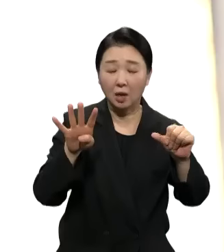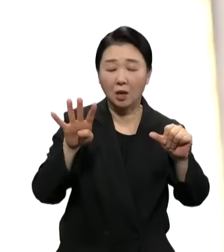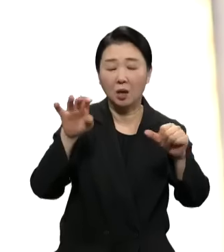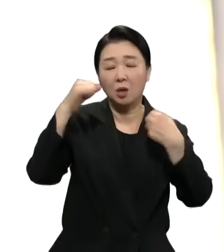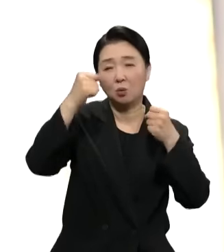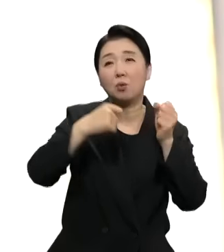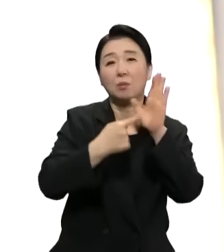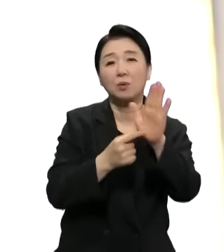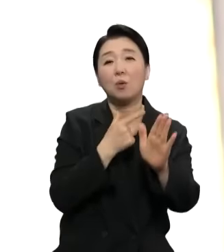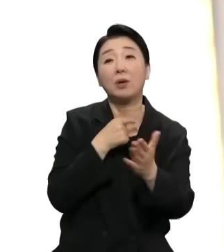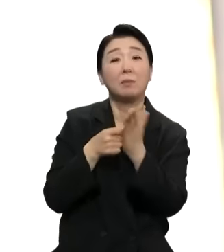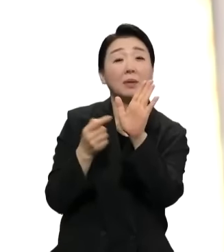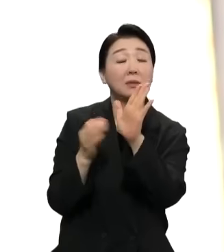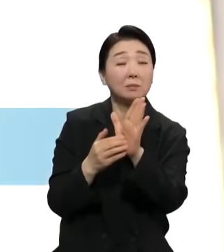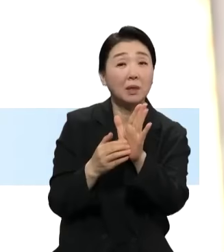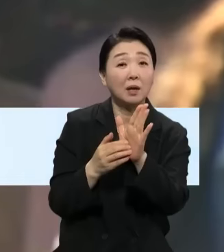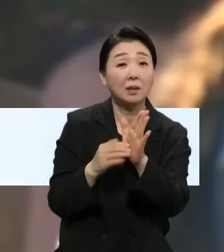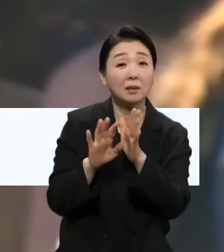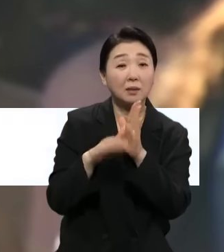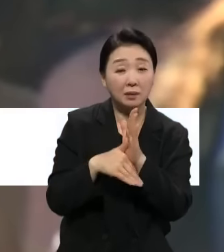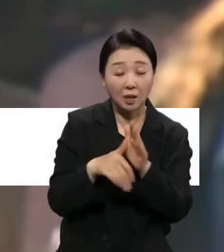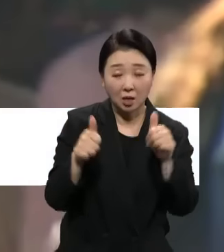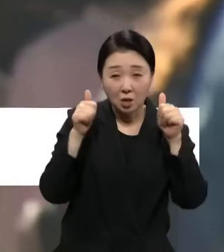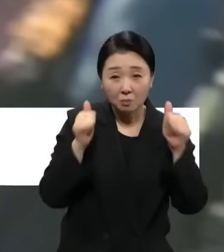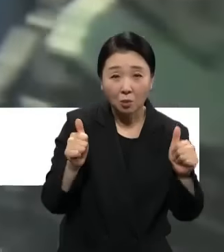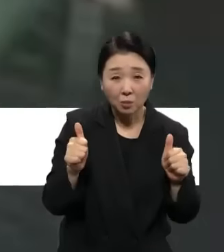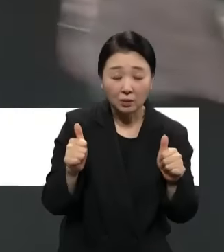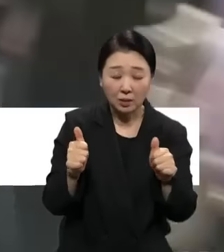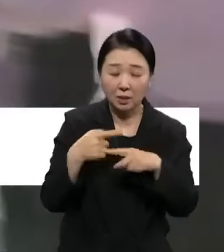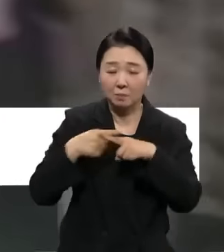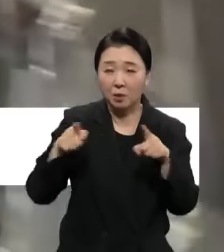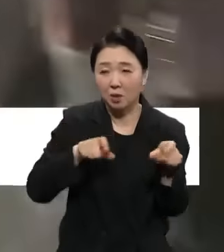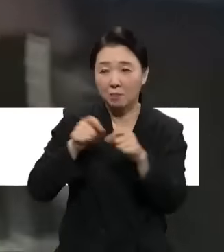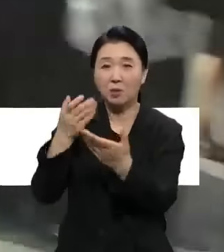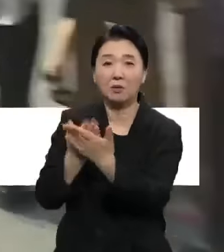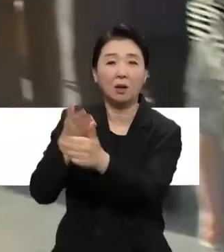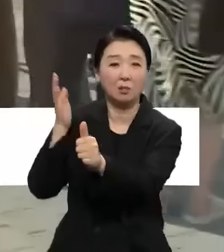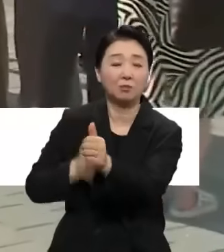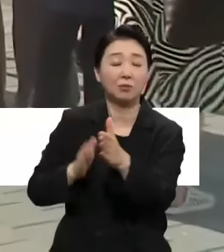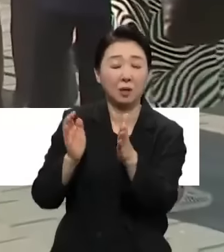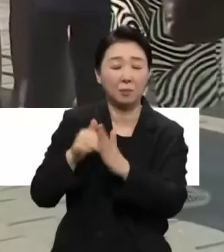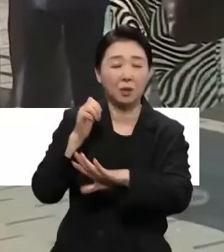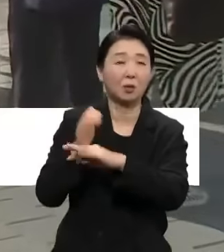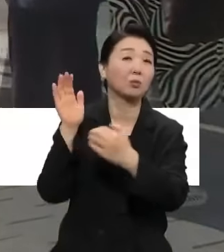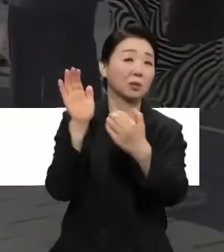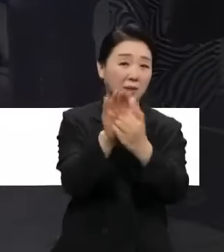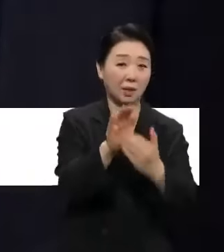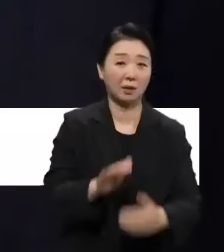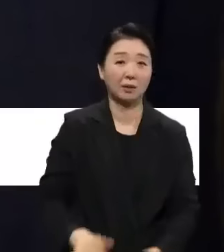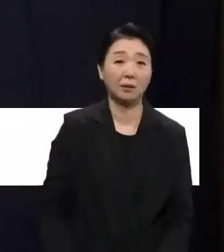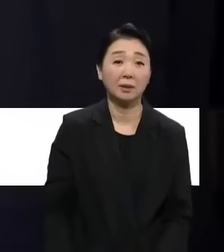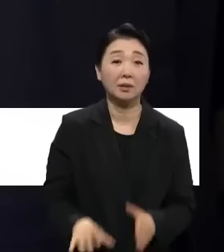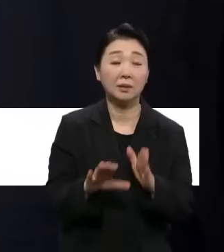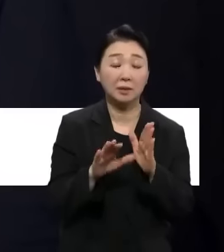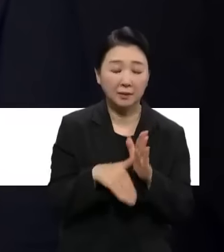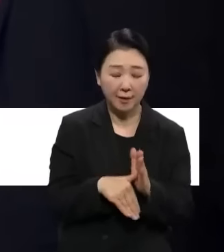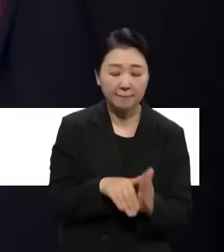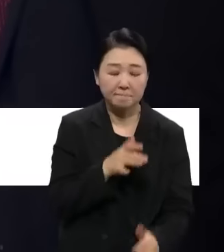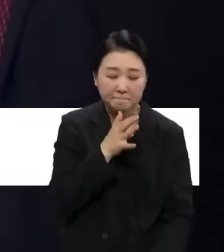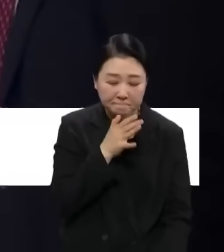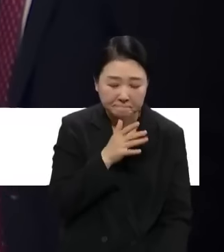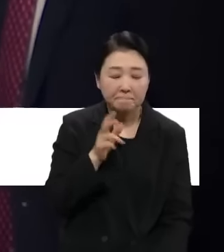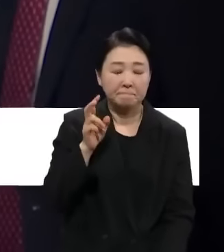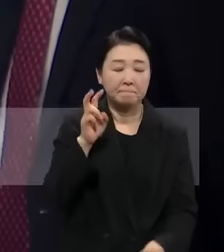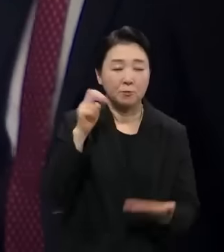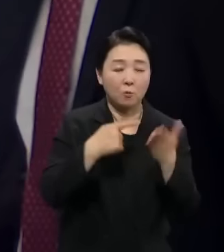하겠다고 밝혔습니다. 그러면서 법원엔 심사 일정을 미뤄달라고 요청했지만 기각됐고 그때서야 공연을 포기한다고